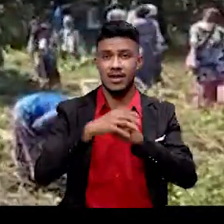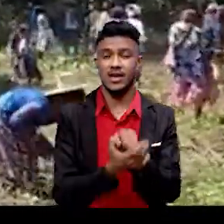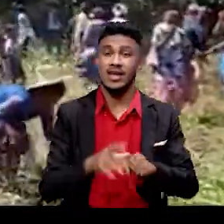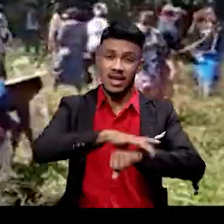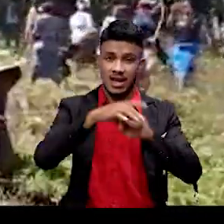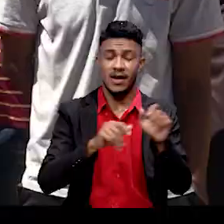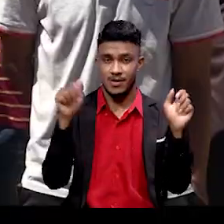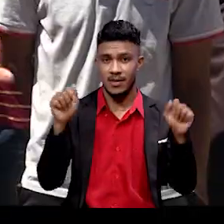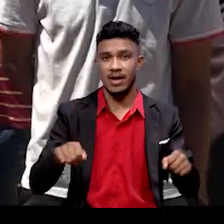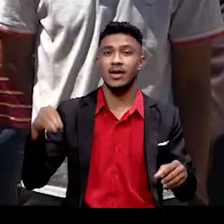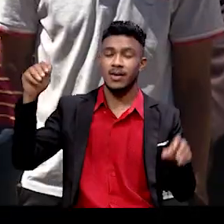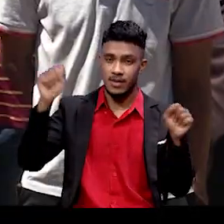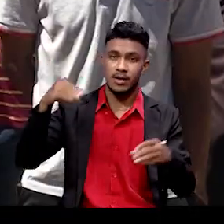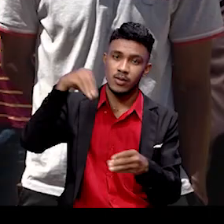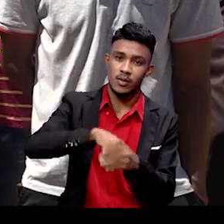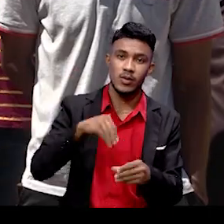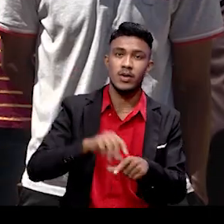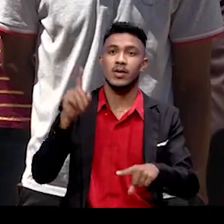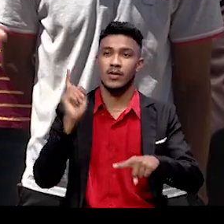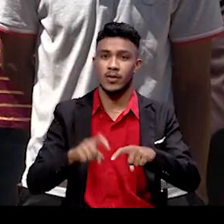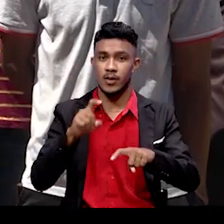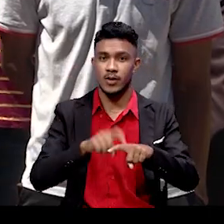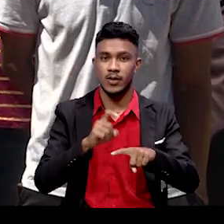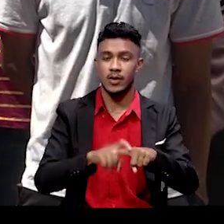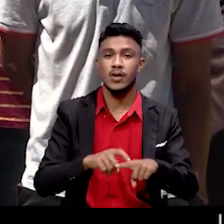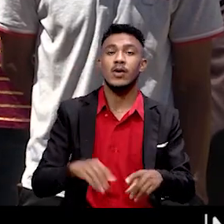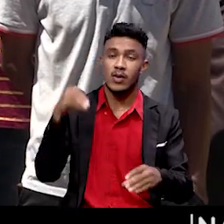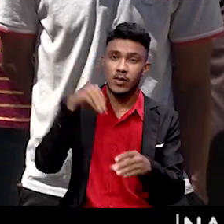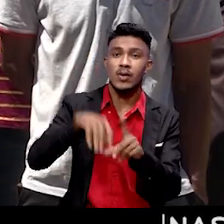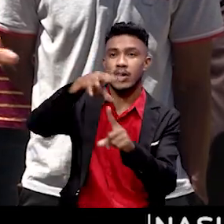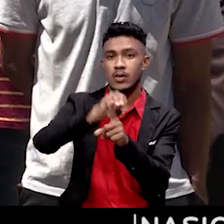merece para kuda koto. Ita tem kuda koto. Kuda hudi te tem